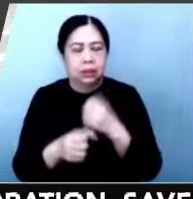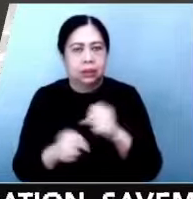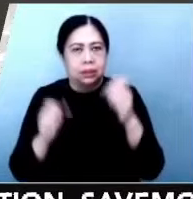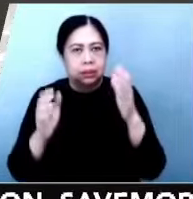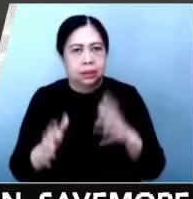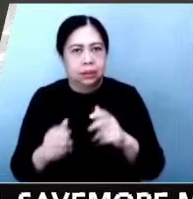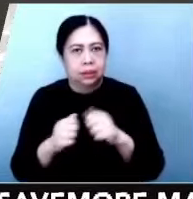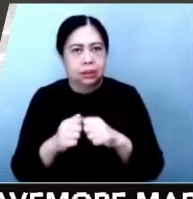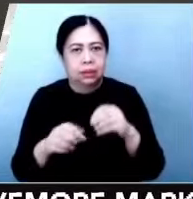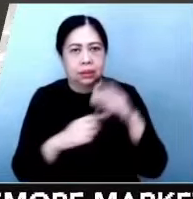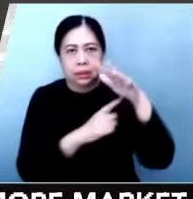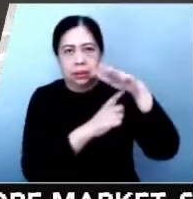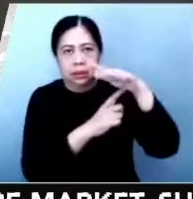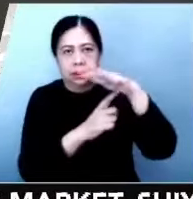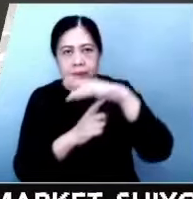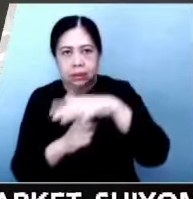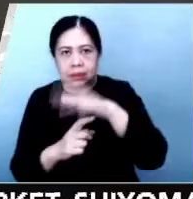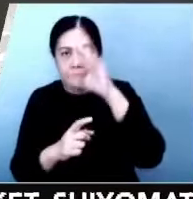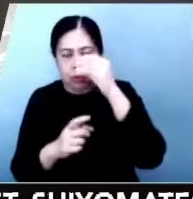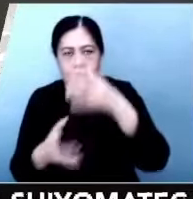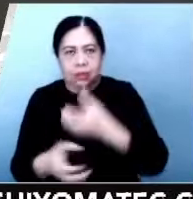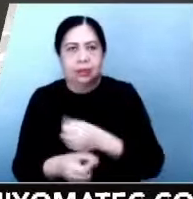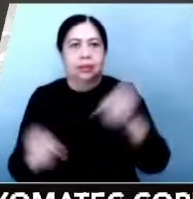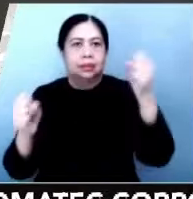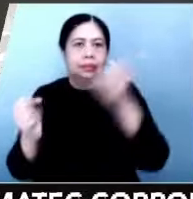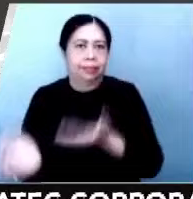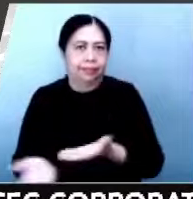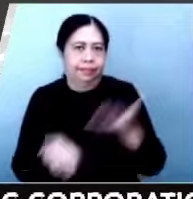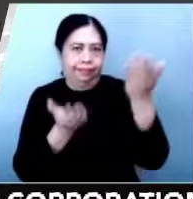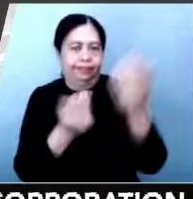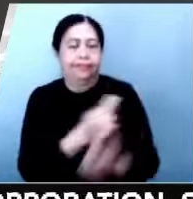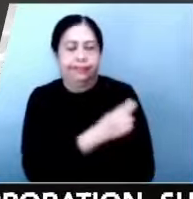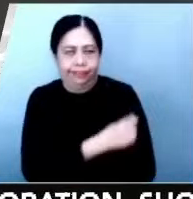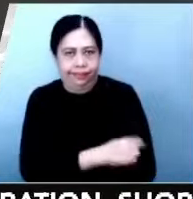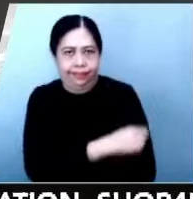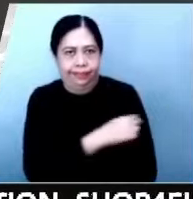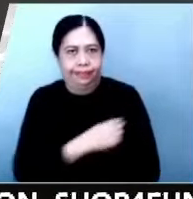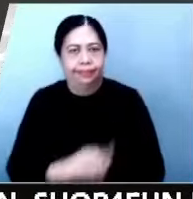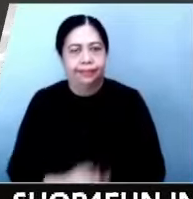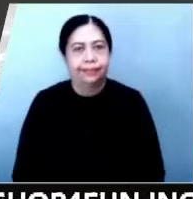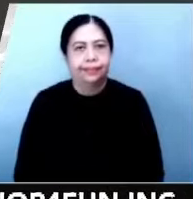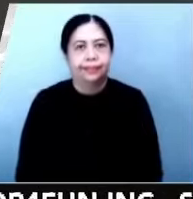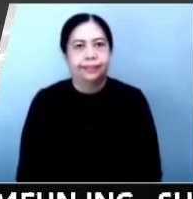ng helicopter ang lalaki at dinala siya sa ospital.